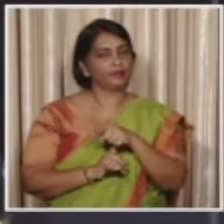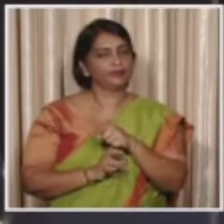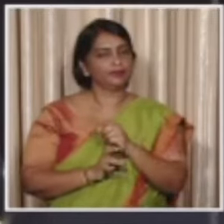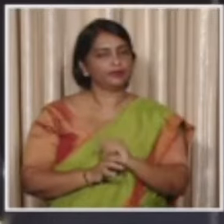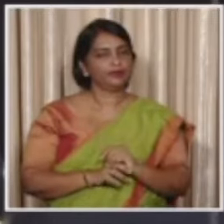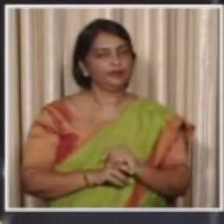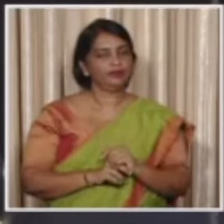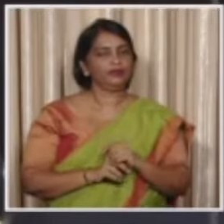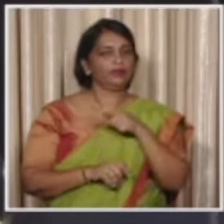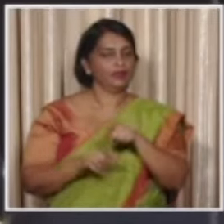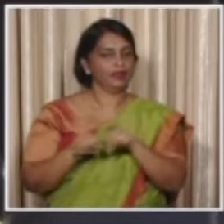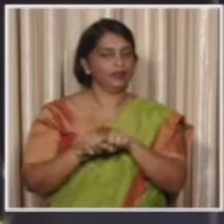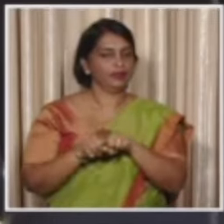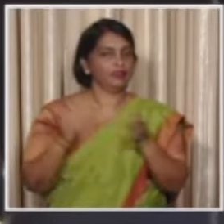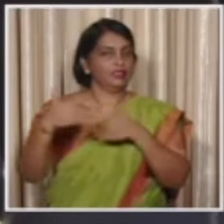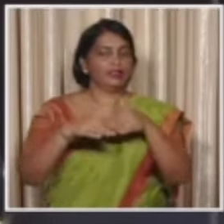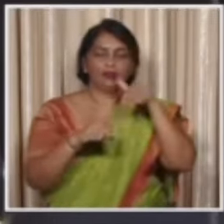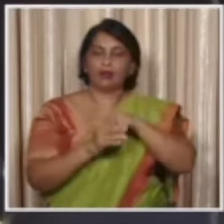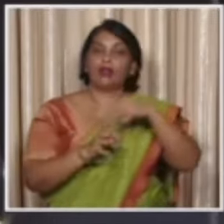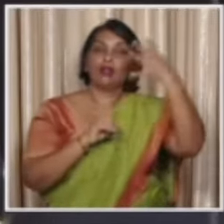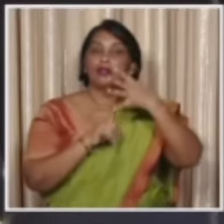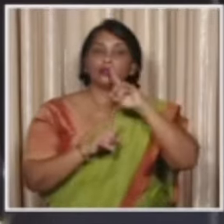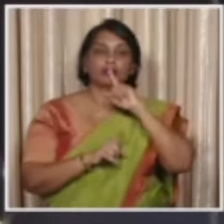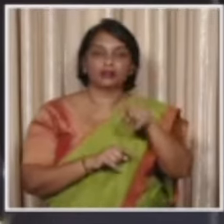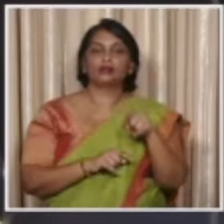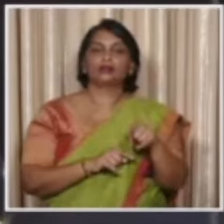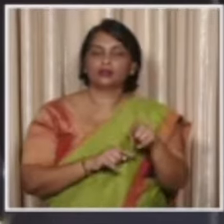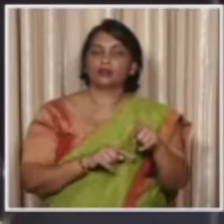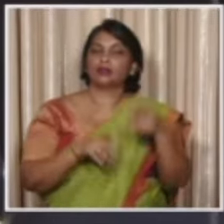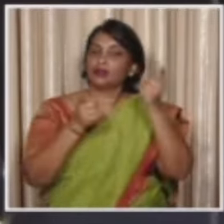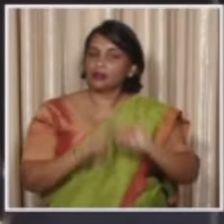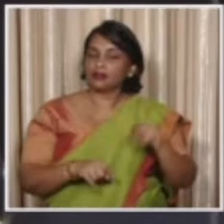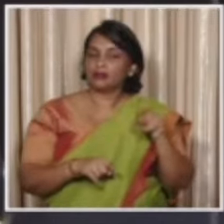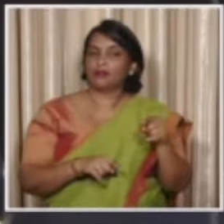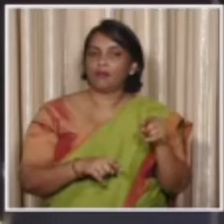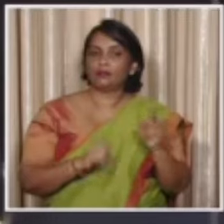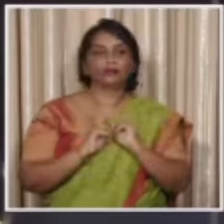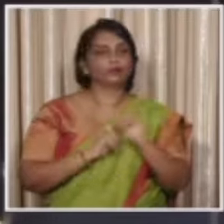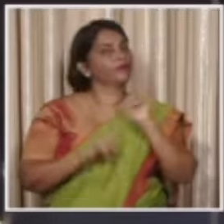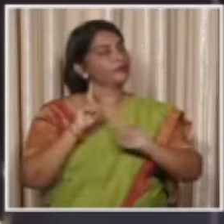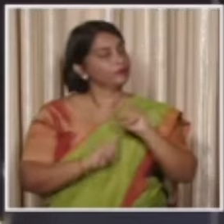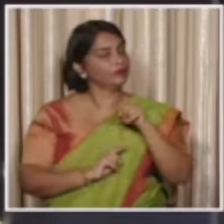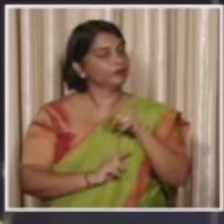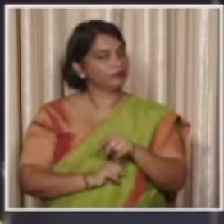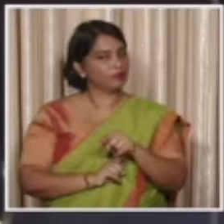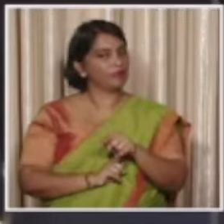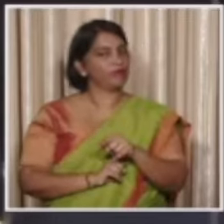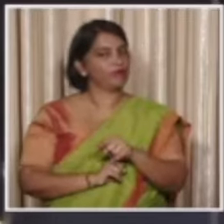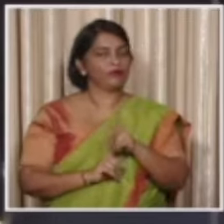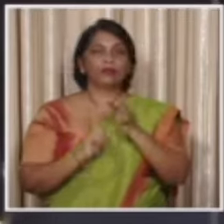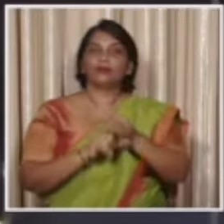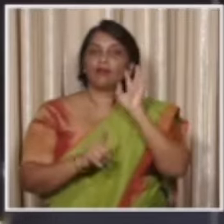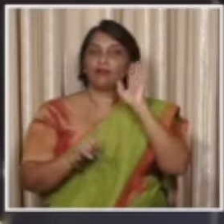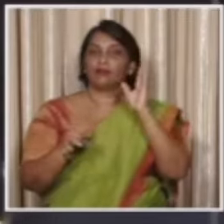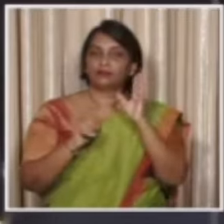තියෙනවා 15 දෙනෙක්ගෙන් සමන්විත. 4 වෙනියට මොකද තියෙන්නේ? ඊට පස්සේ තියෙනවා පාර්ලිමේන්තුව මේ